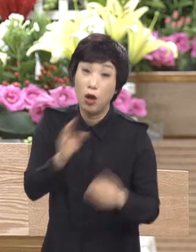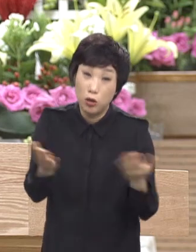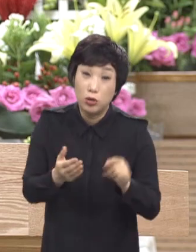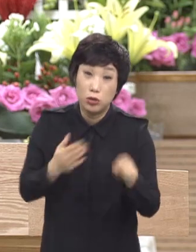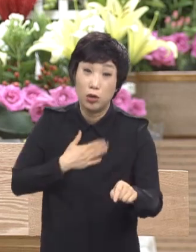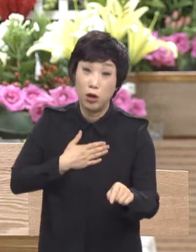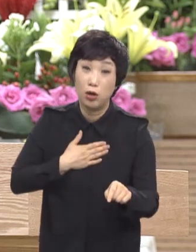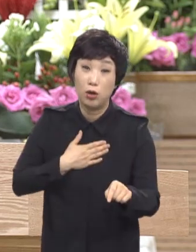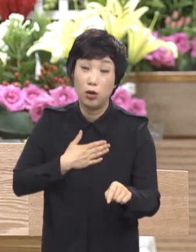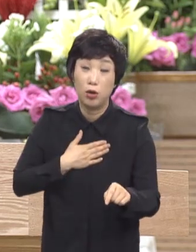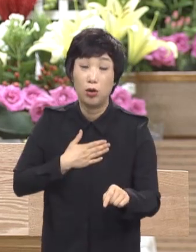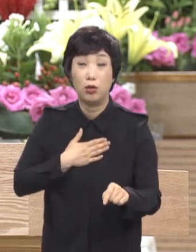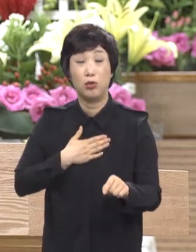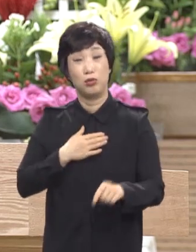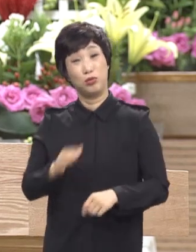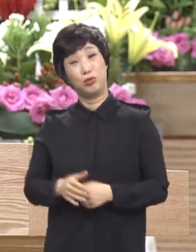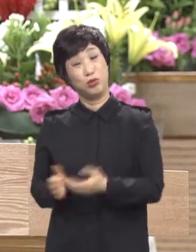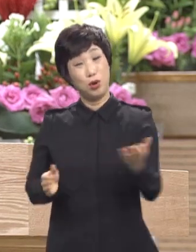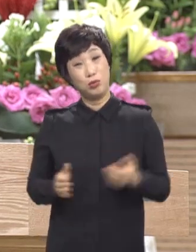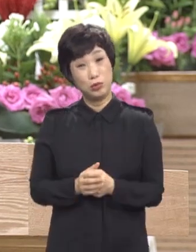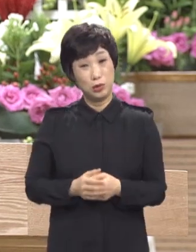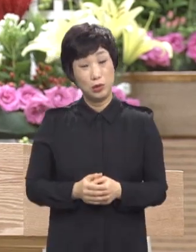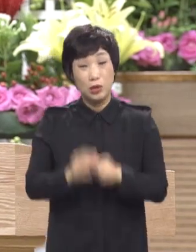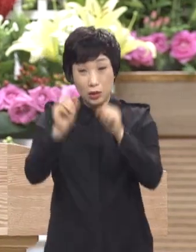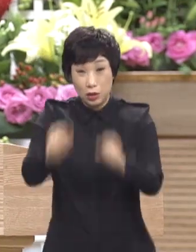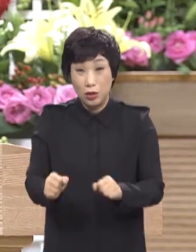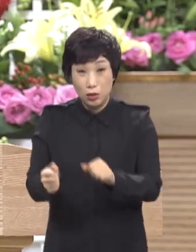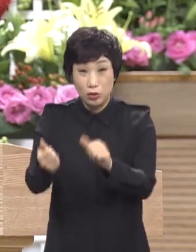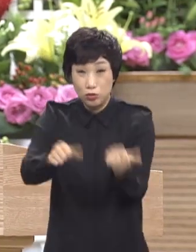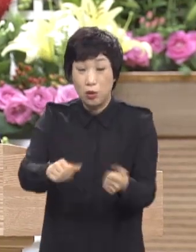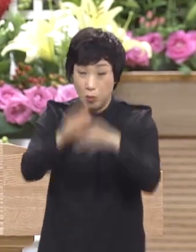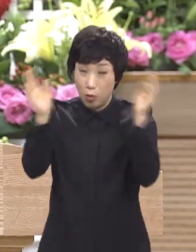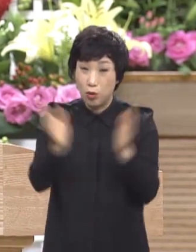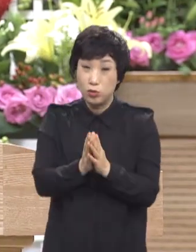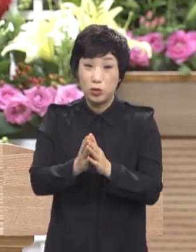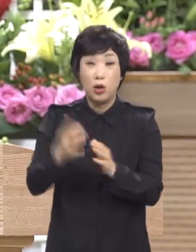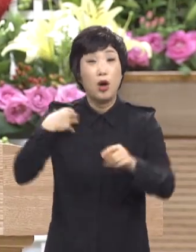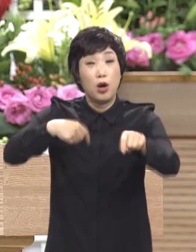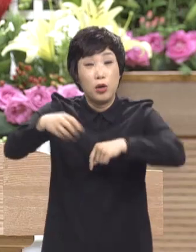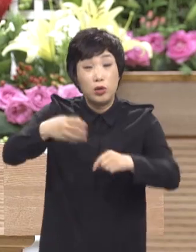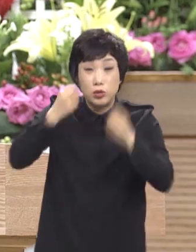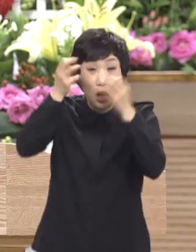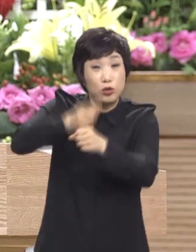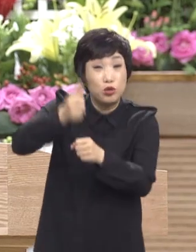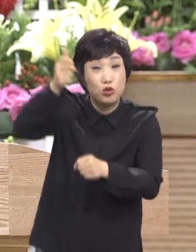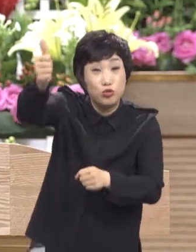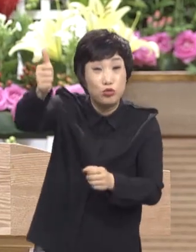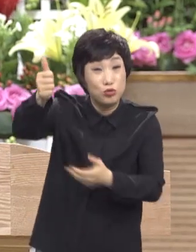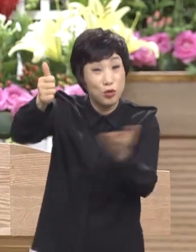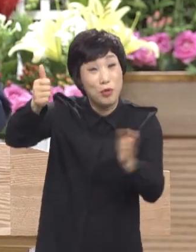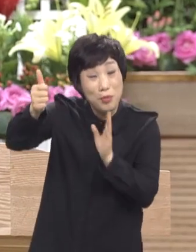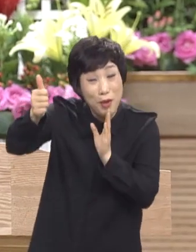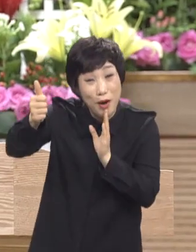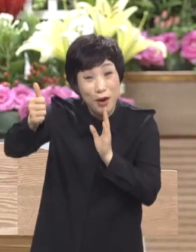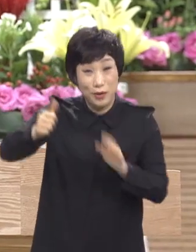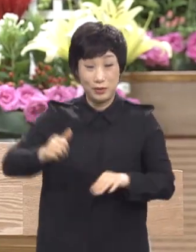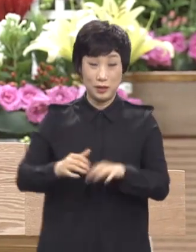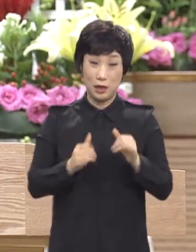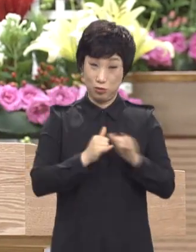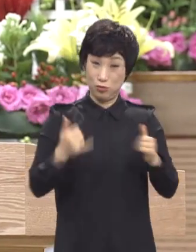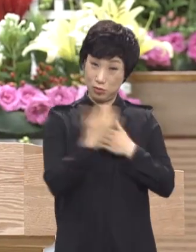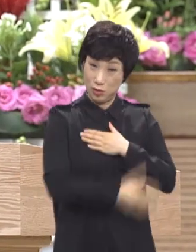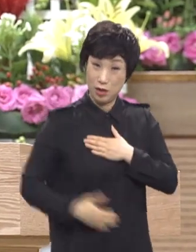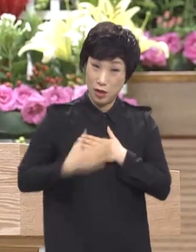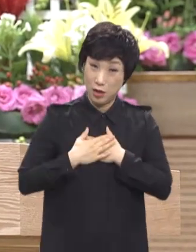사실이기 때문에. 어떻게 생사화복을 종언하시는 절대 창조자 그가 어떻게